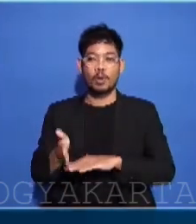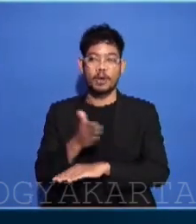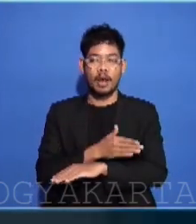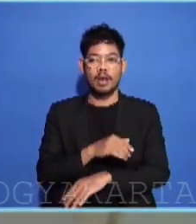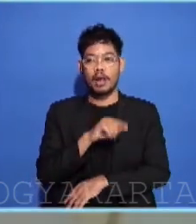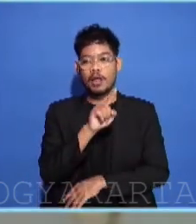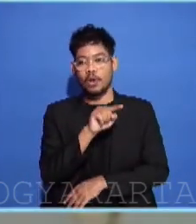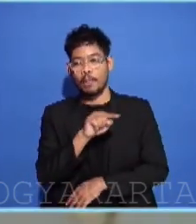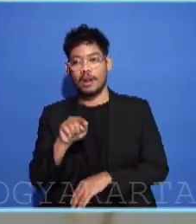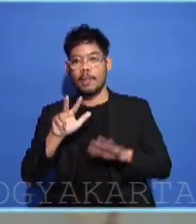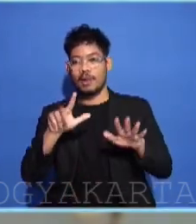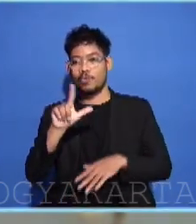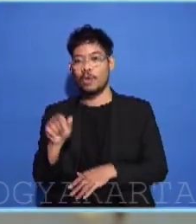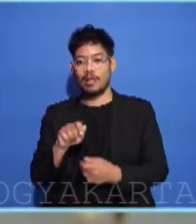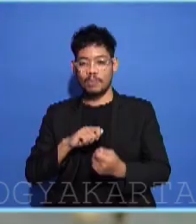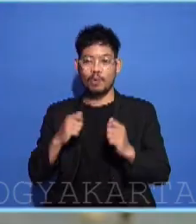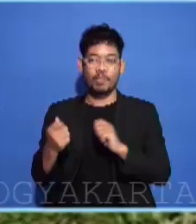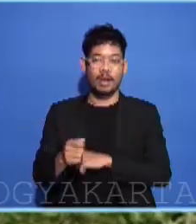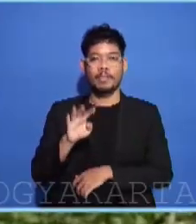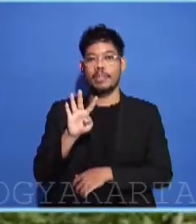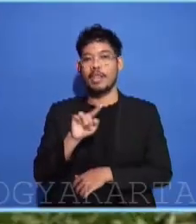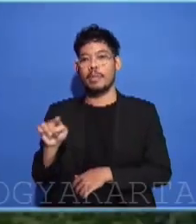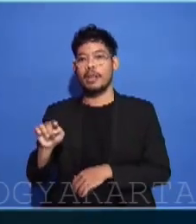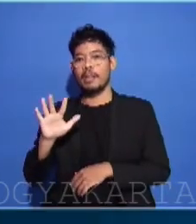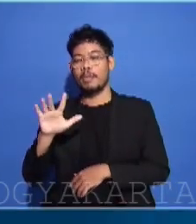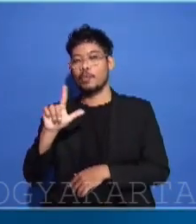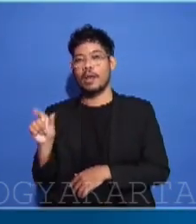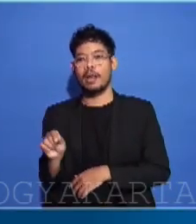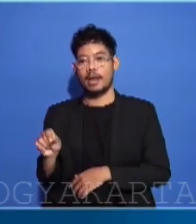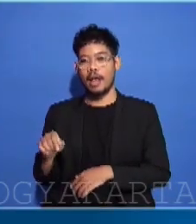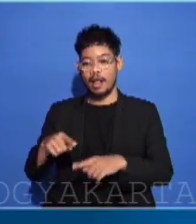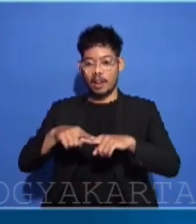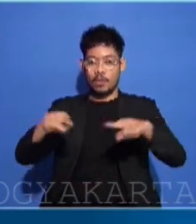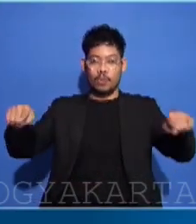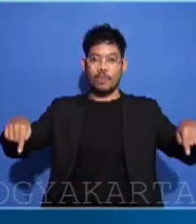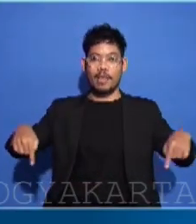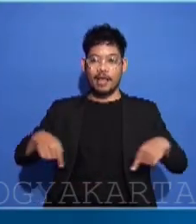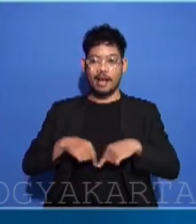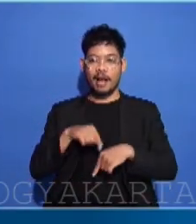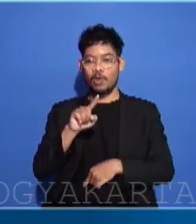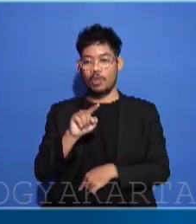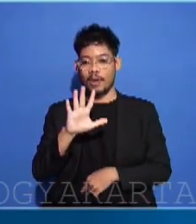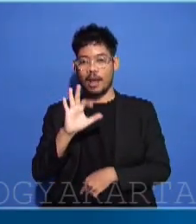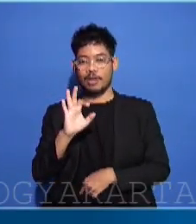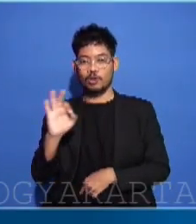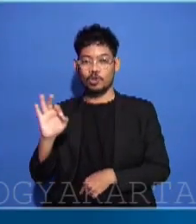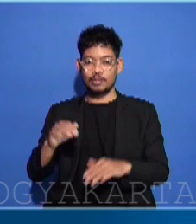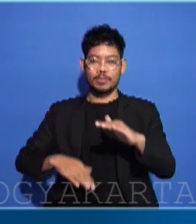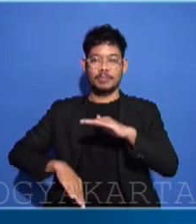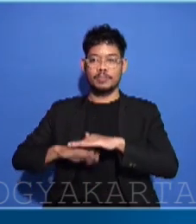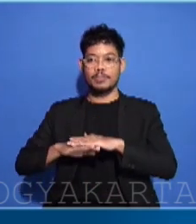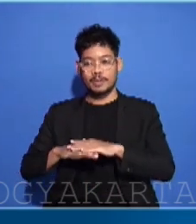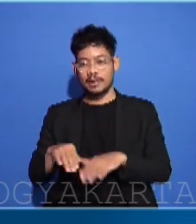8 bulan menjadi 4 hingga 5 bulan ini 1500 panen kalau maksimal bisa